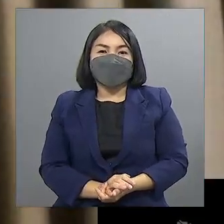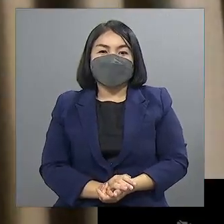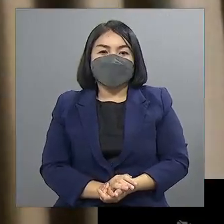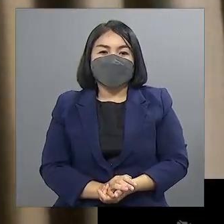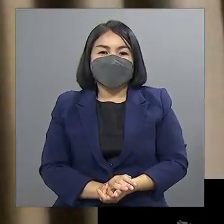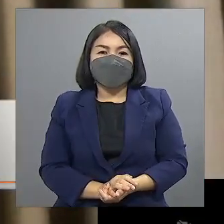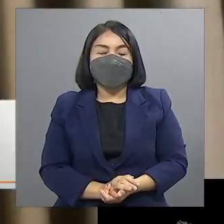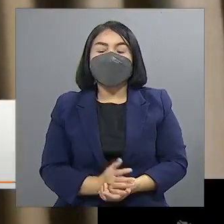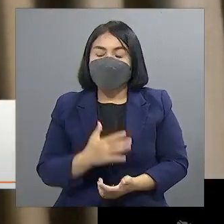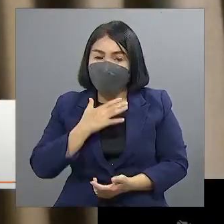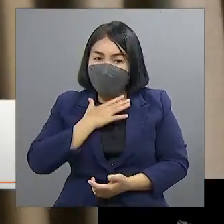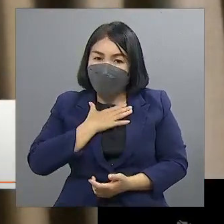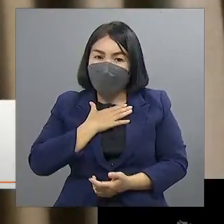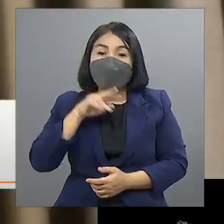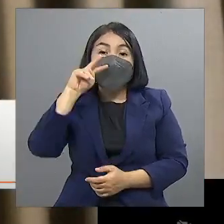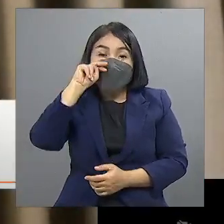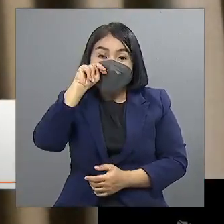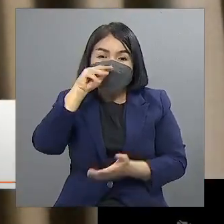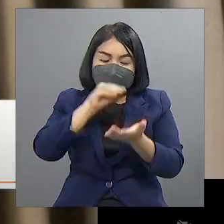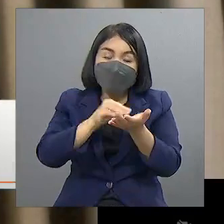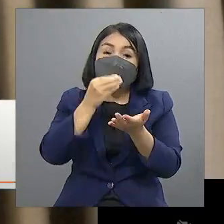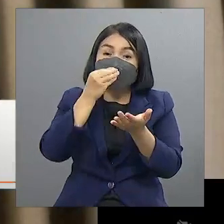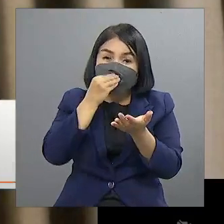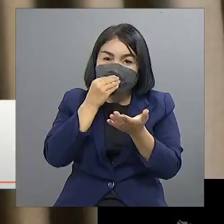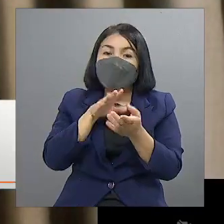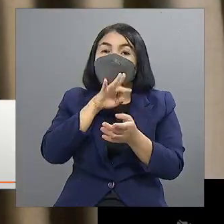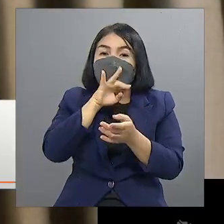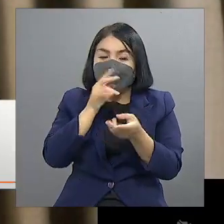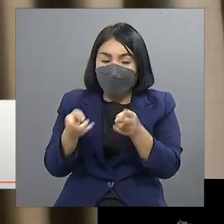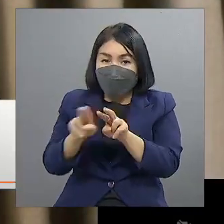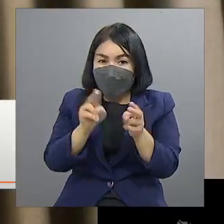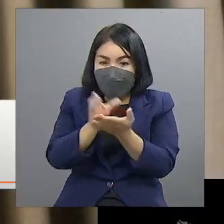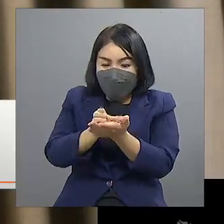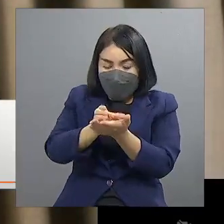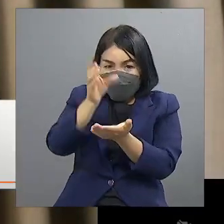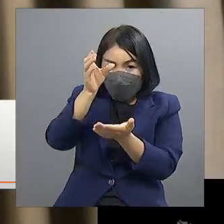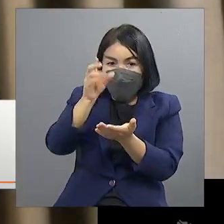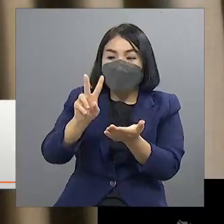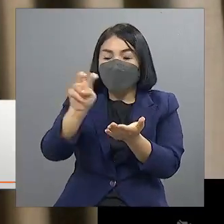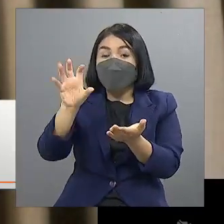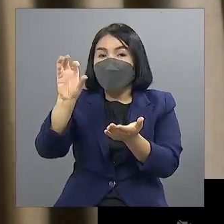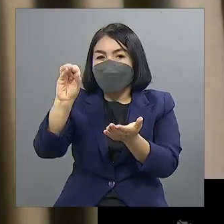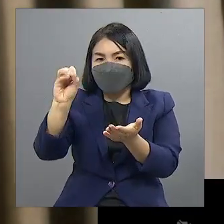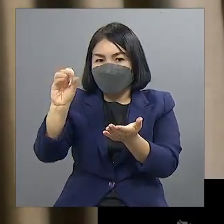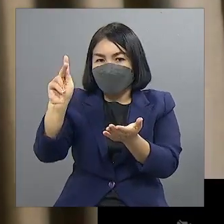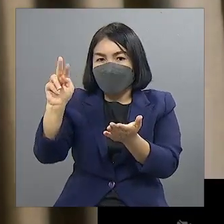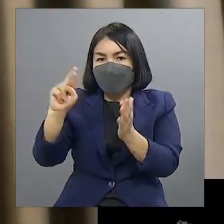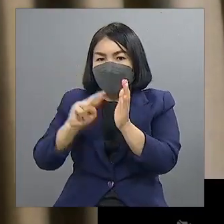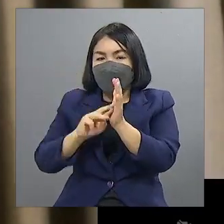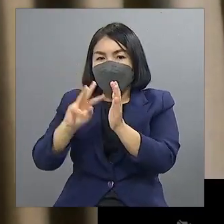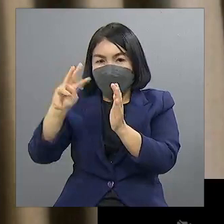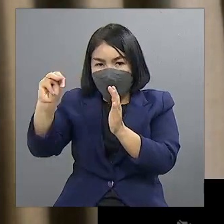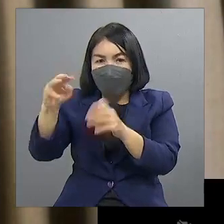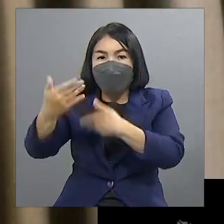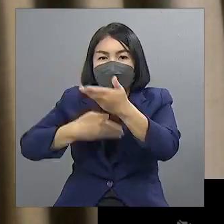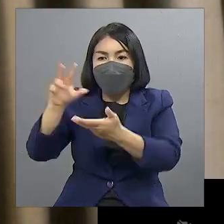ก็น้ำจิ้มหมูกระทะเนี่ยค่ะนะก็จะมีขนาดขวดอยู่ที่250กรัมนะคะราคาขวดละ39บาทตอนนี้โปรโมชั่